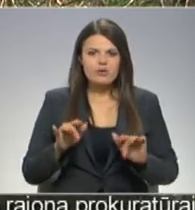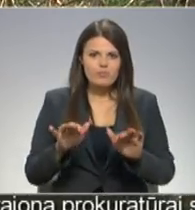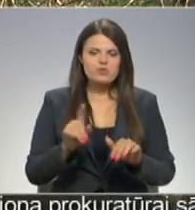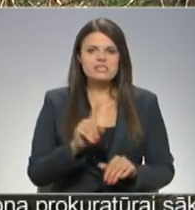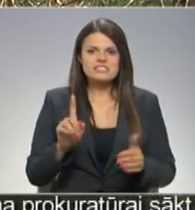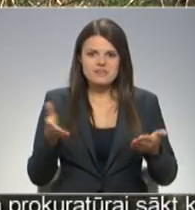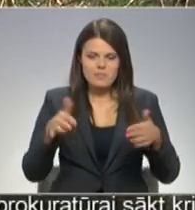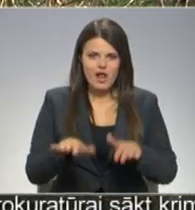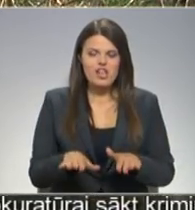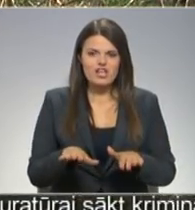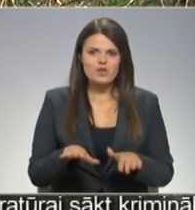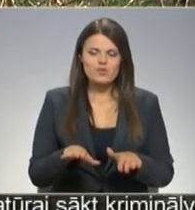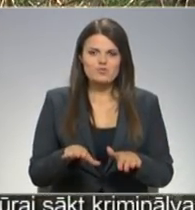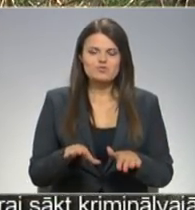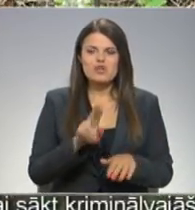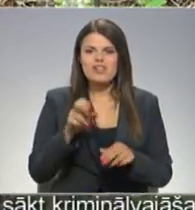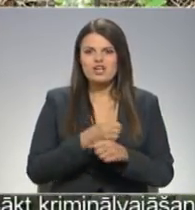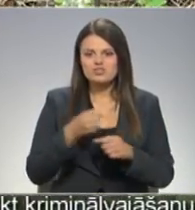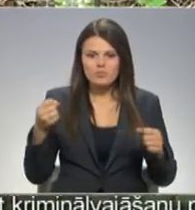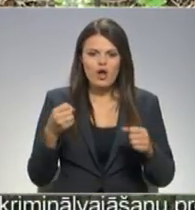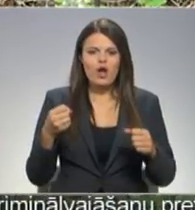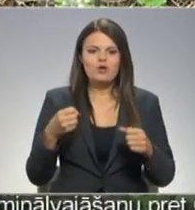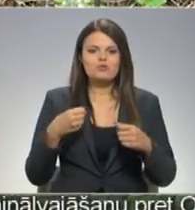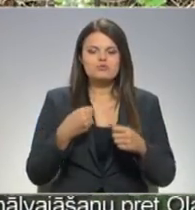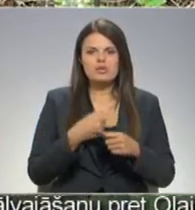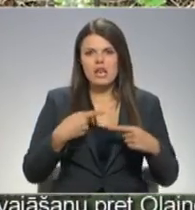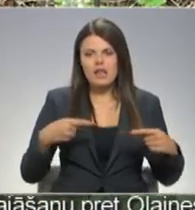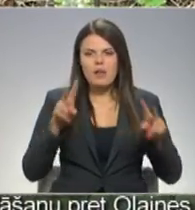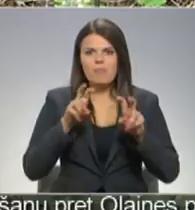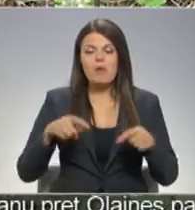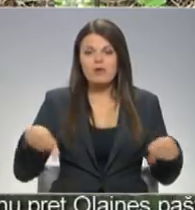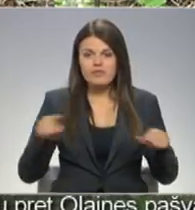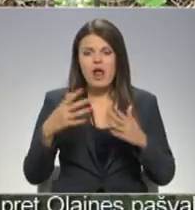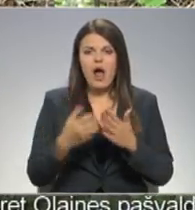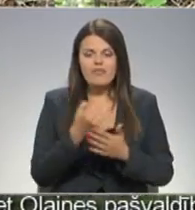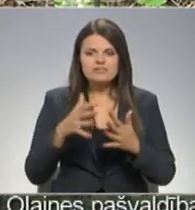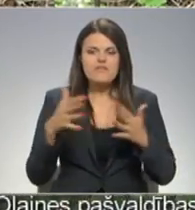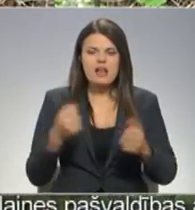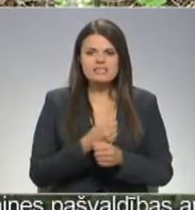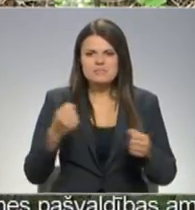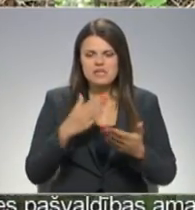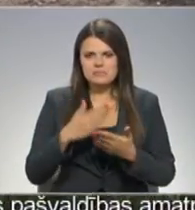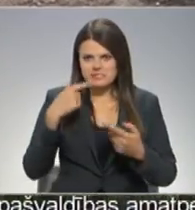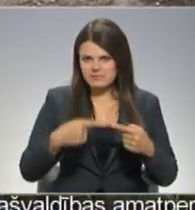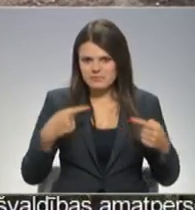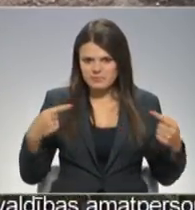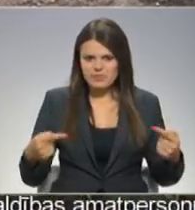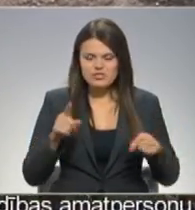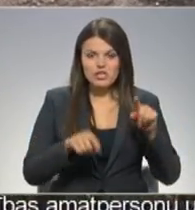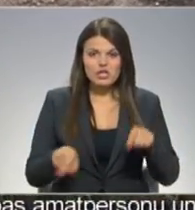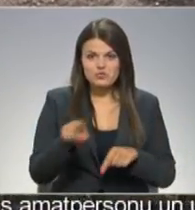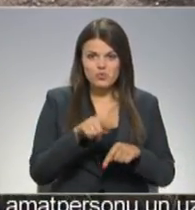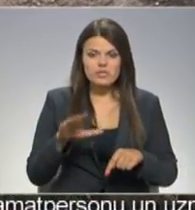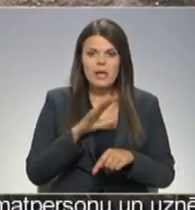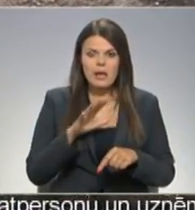ir palikuši nesprāguši lādiņi. Pārbaudītajā teritorijā atrasti vairāki sprādzienbīstamie priekšmeti, un daži no